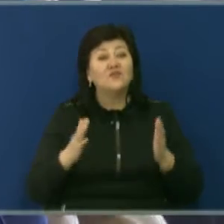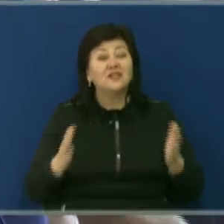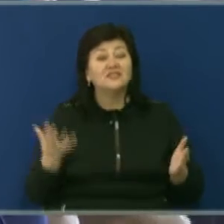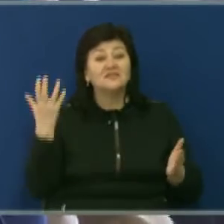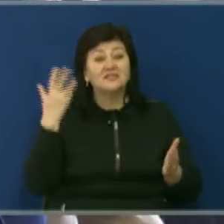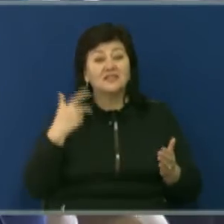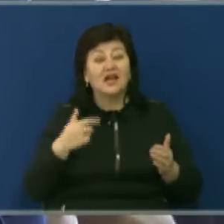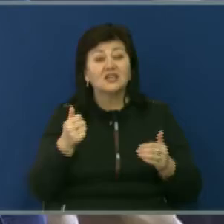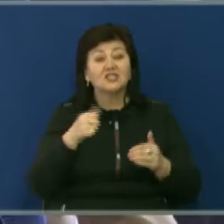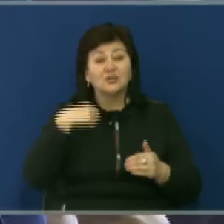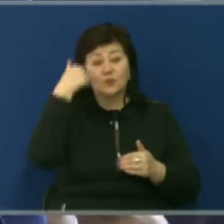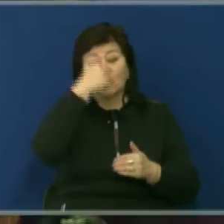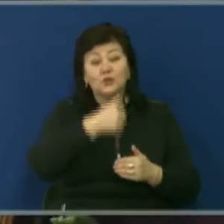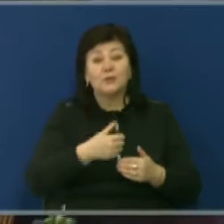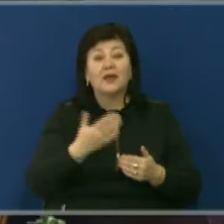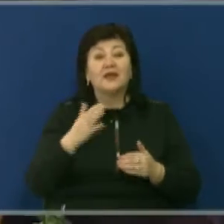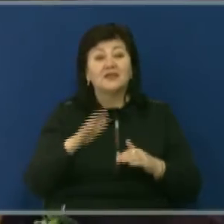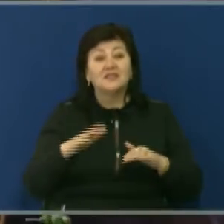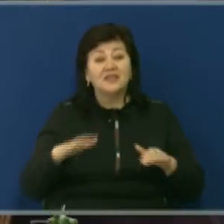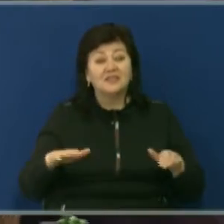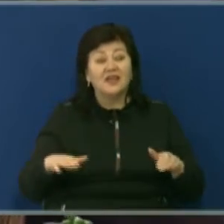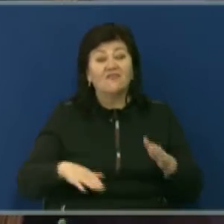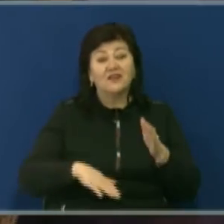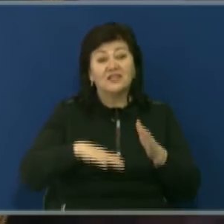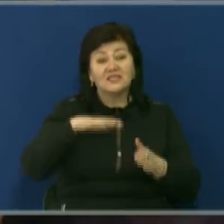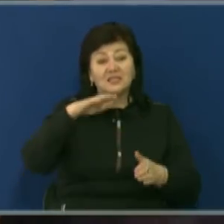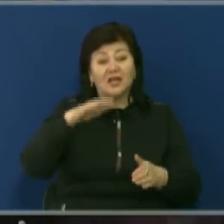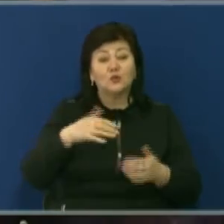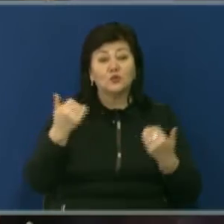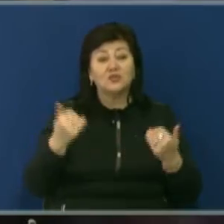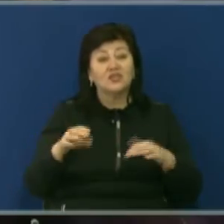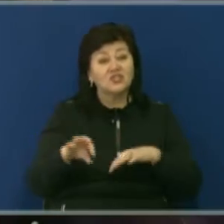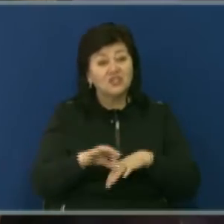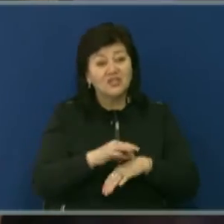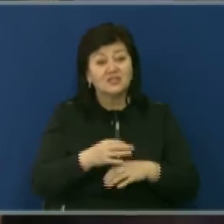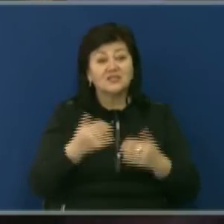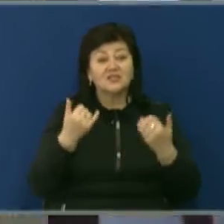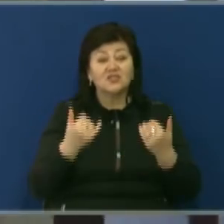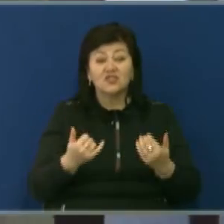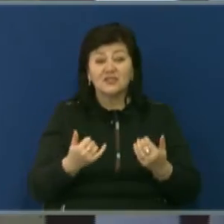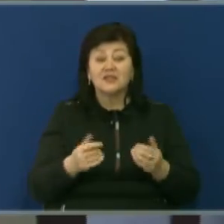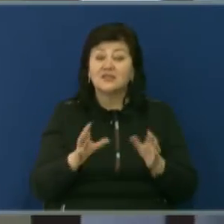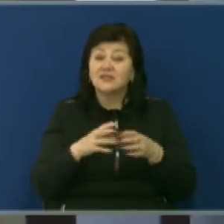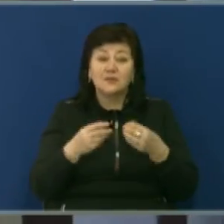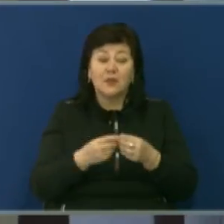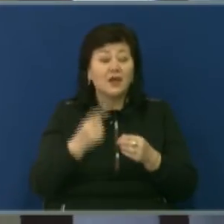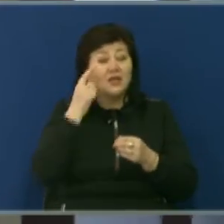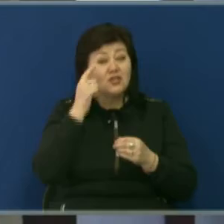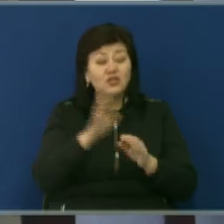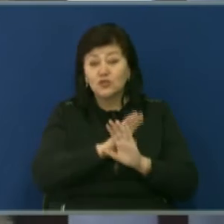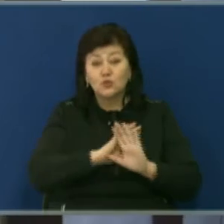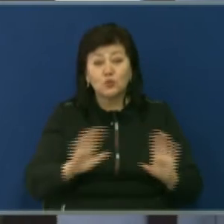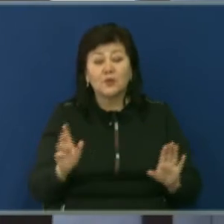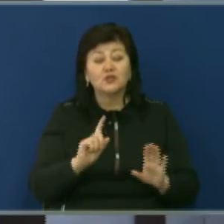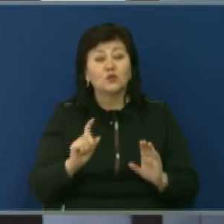балалары еңбек етіп, қоғамнан өз орындарын табуда. Сонымен бірге Кандыба отбасы Қазақстаннан көшуді ойламайды. Өйткені бұл ел олар